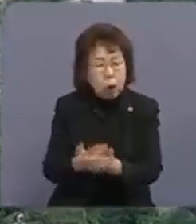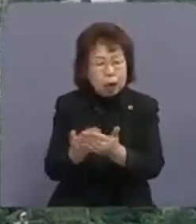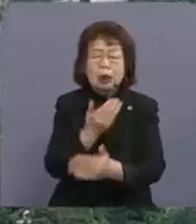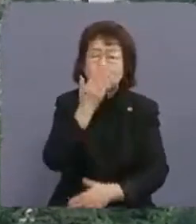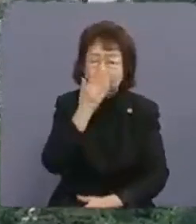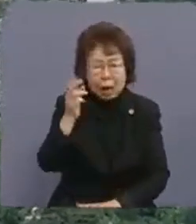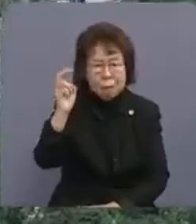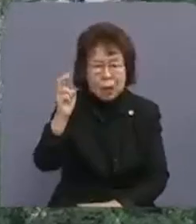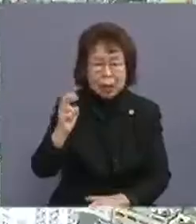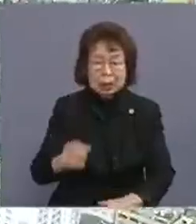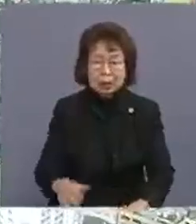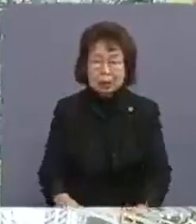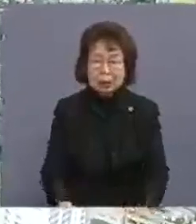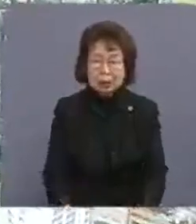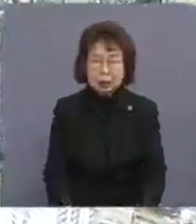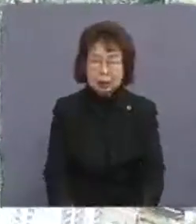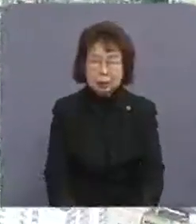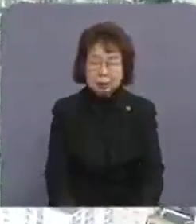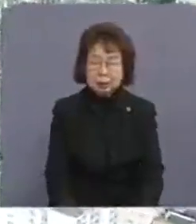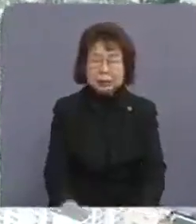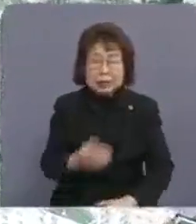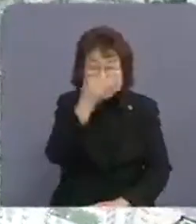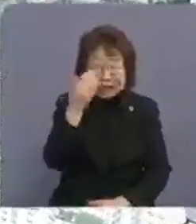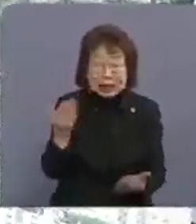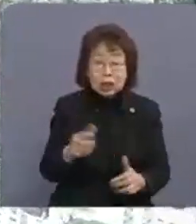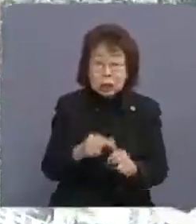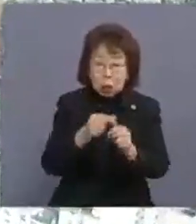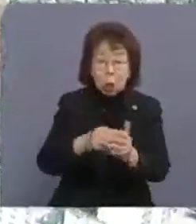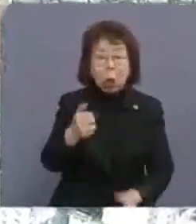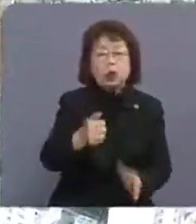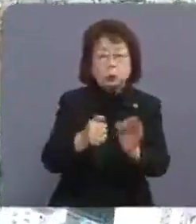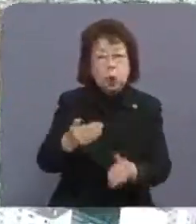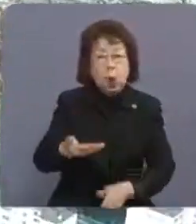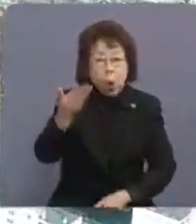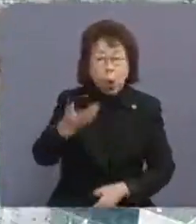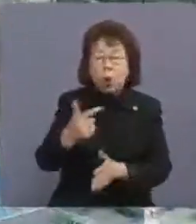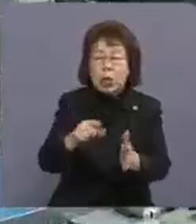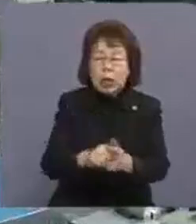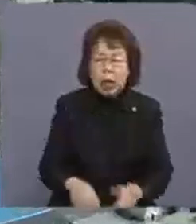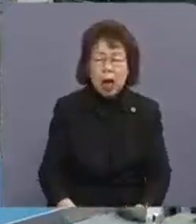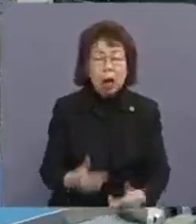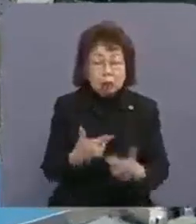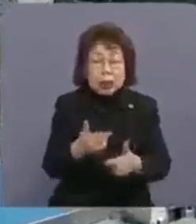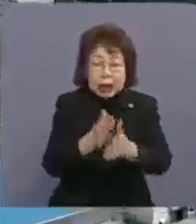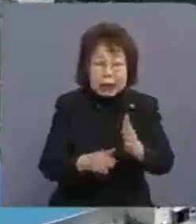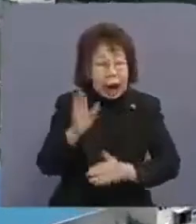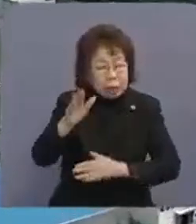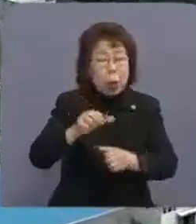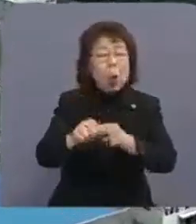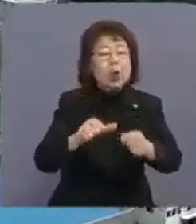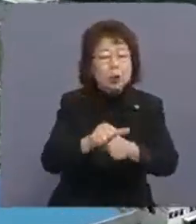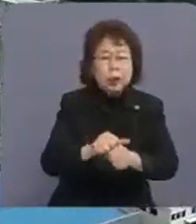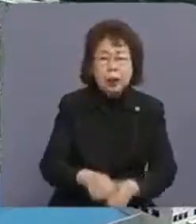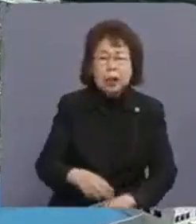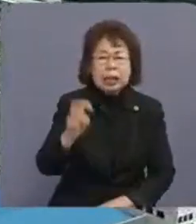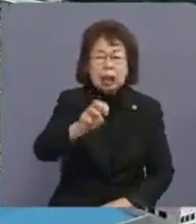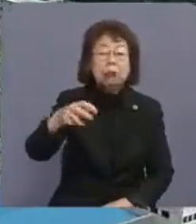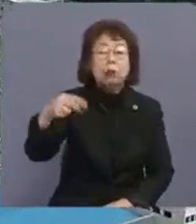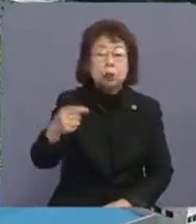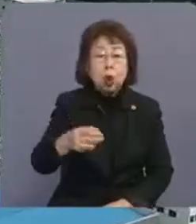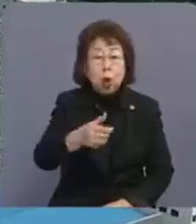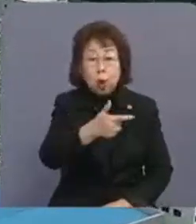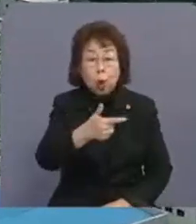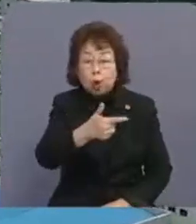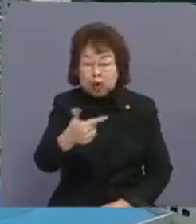것으로 예상하고 있습니다 청년 고용률 50% 달성을 위해 이철원 부산시는 앞으로 5년 동안 30조원 규모의